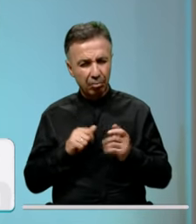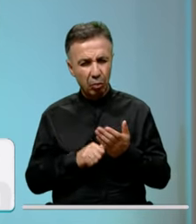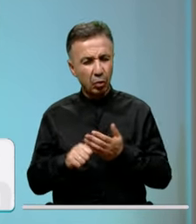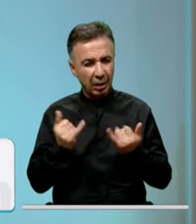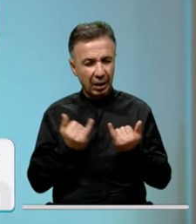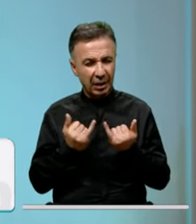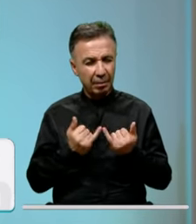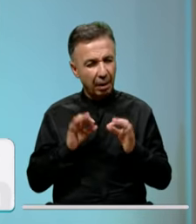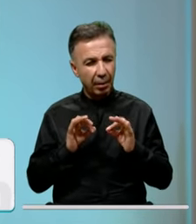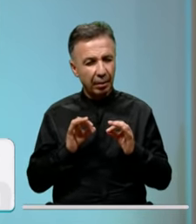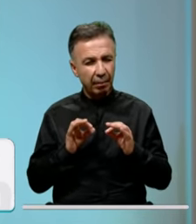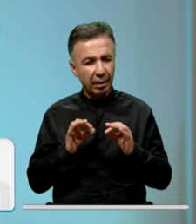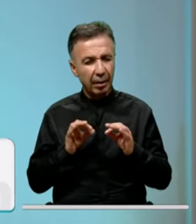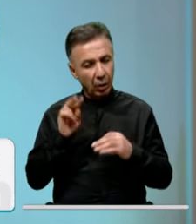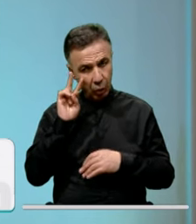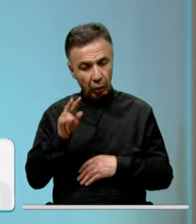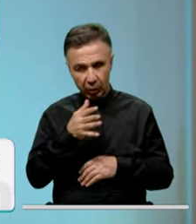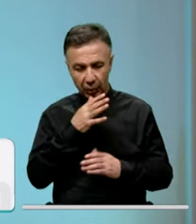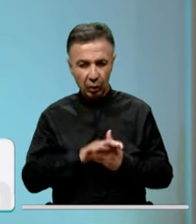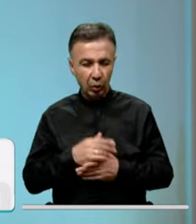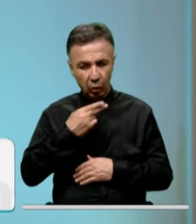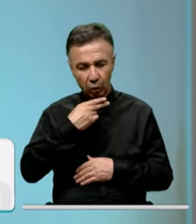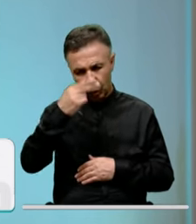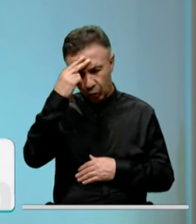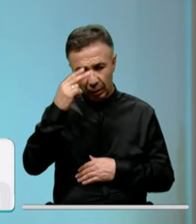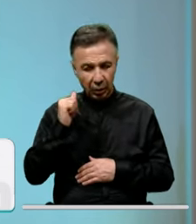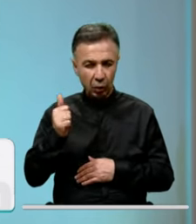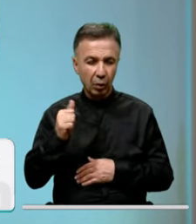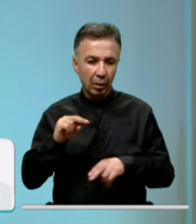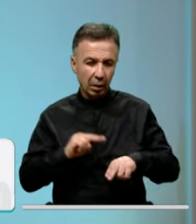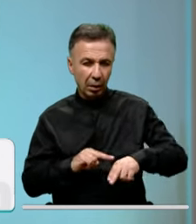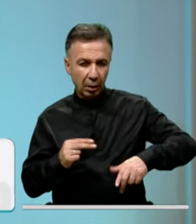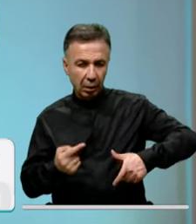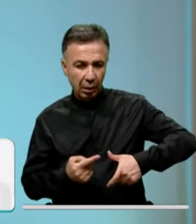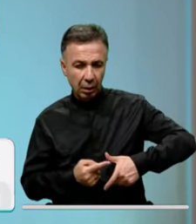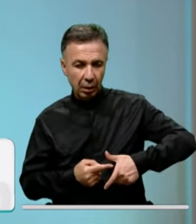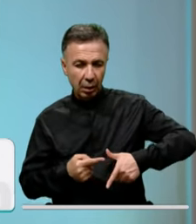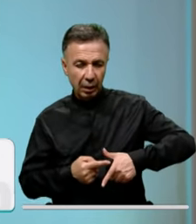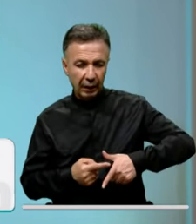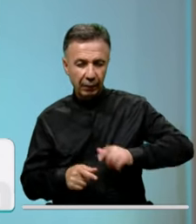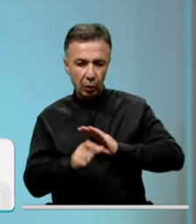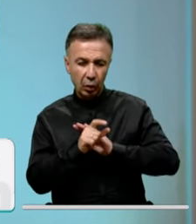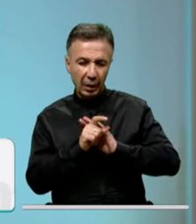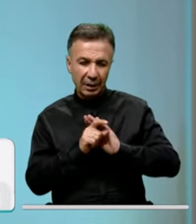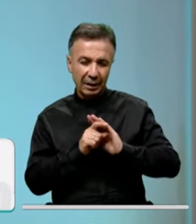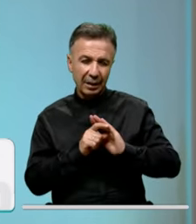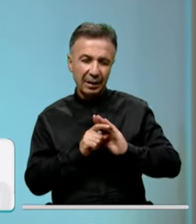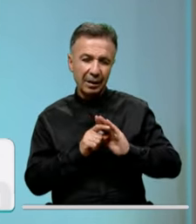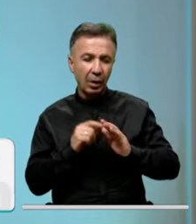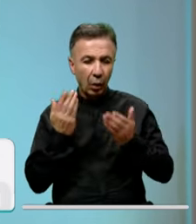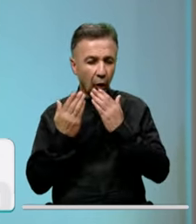mutlaka karşılaştığı bir husustur. Cuma günü Kehf suresinin okunması, bunun dini bir temeli var